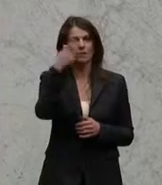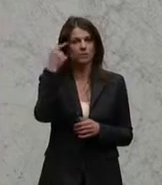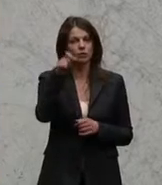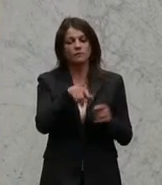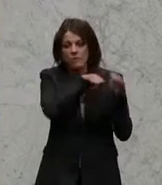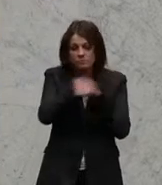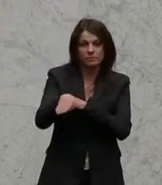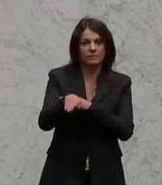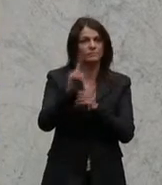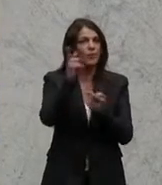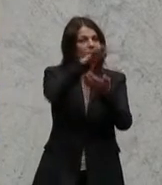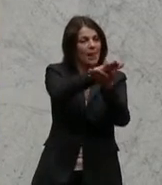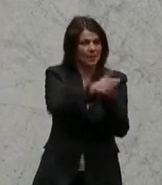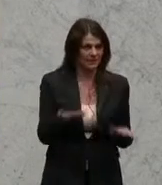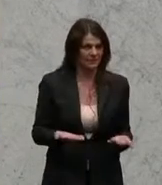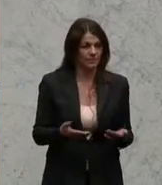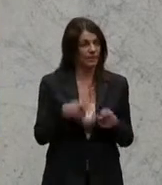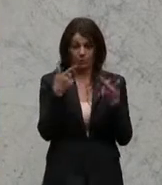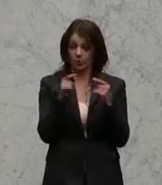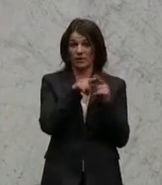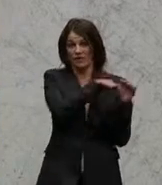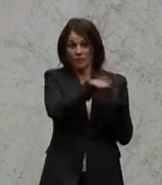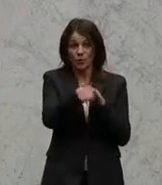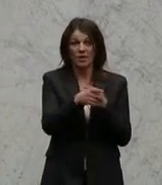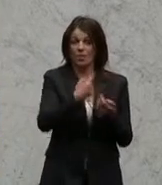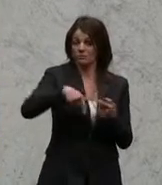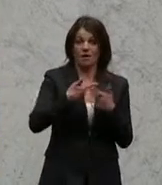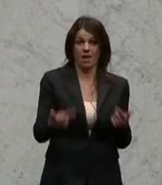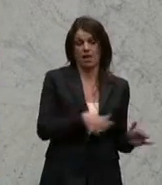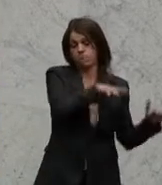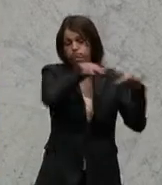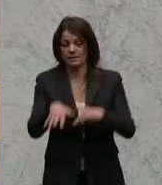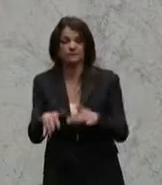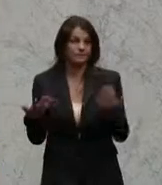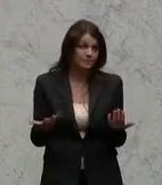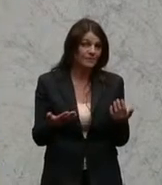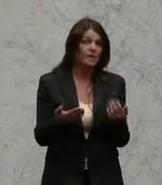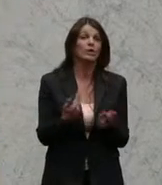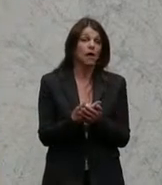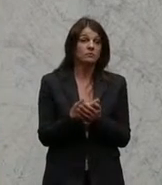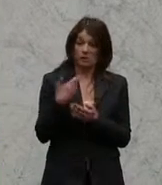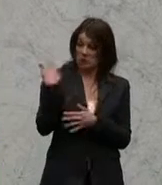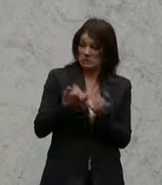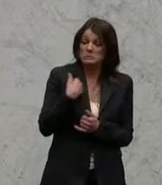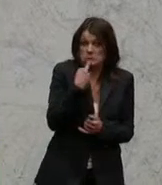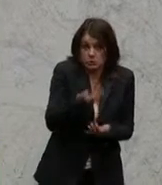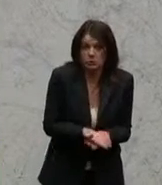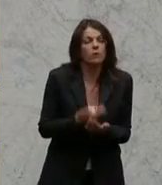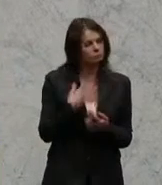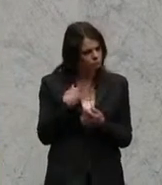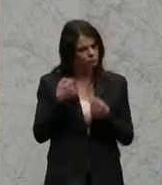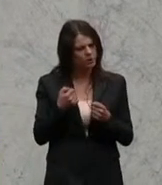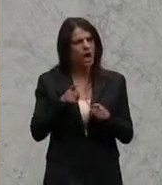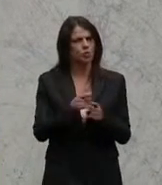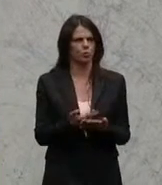Bewegung setzen und nicht heraus praktisch in unsere Länder wandern. Und dann muss man dann auch dazu stehen, wenn man weiß, dass das ist und wenn